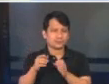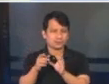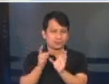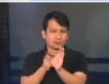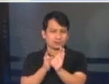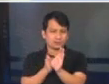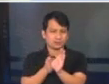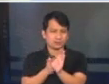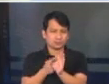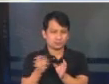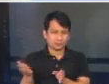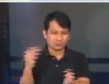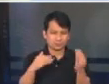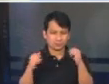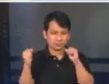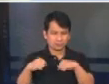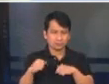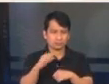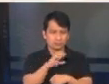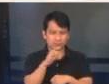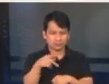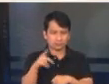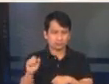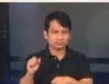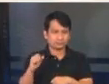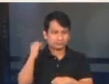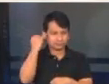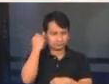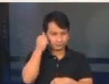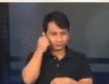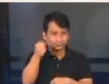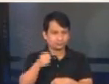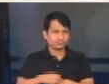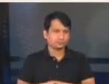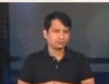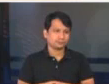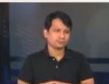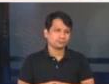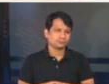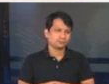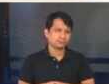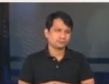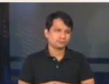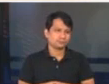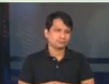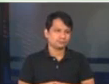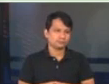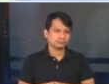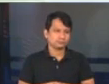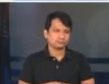hinamon ng debate si CPP Founding Chairman Jose Maria Sison.